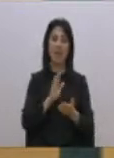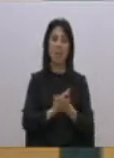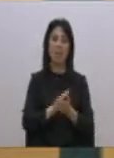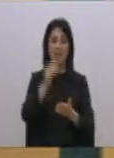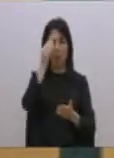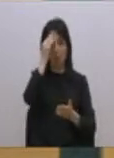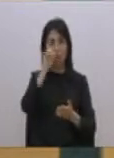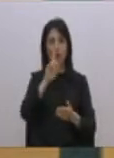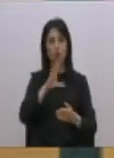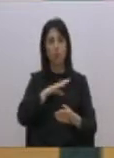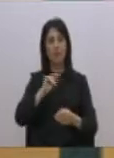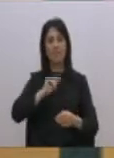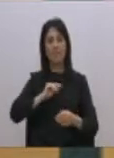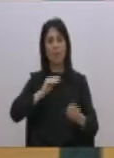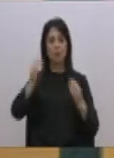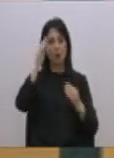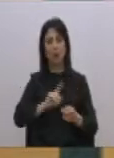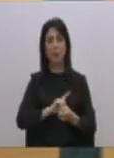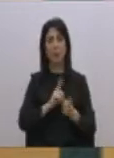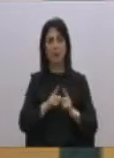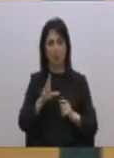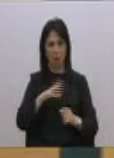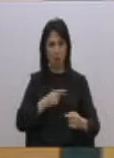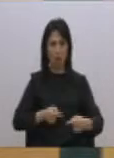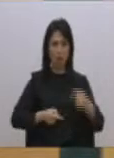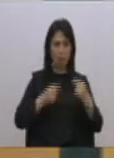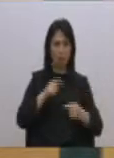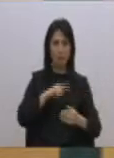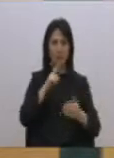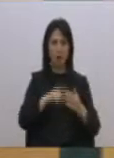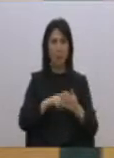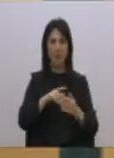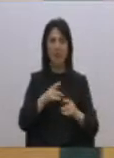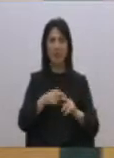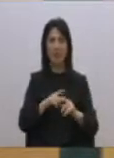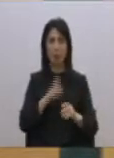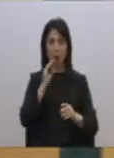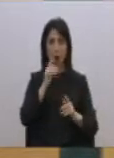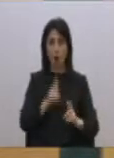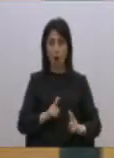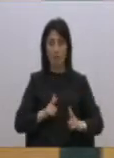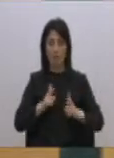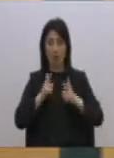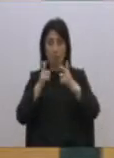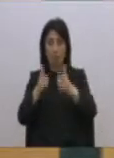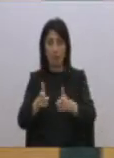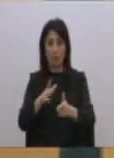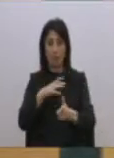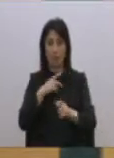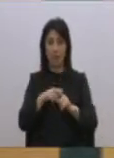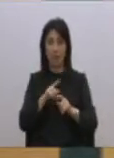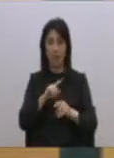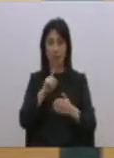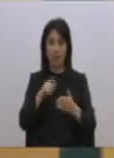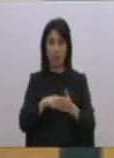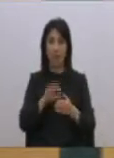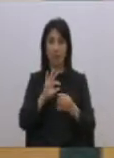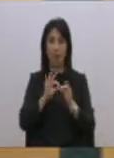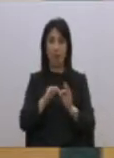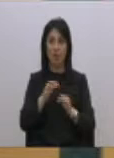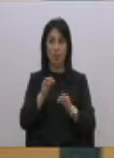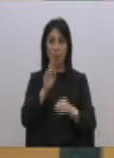პოზიცია და კონკრეტულ საკითხზე პირიქით საუბარი, როდესაც შეურაცხყოფა მიაყენეს, ცდელობა იყო შეურაცხყოფის მიყენების